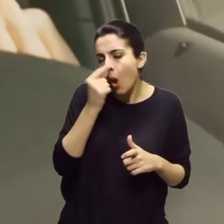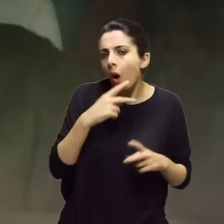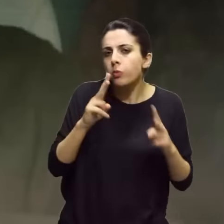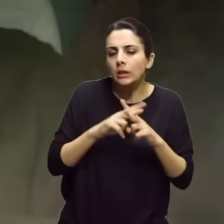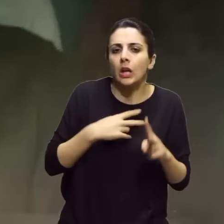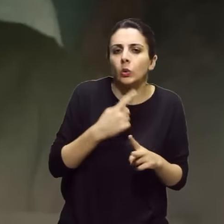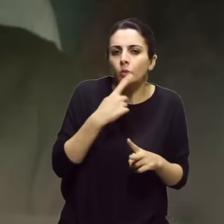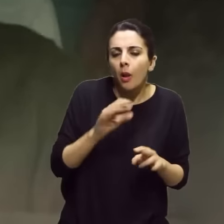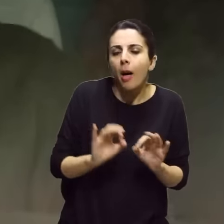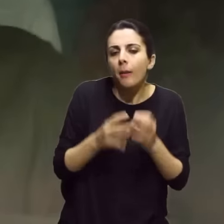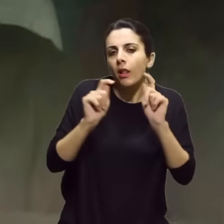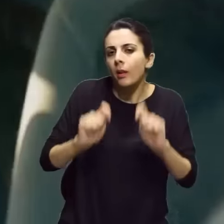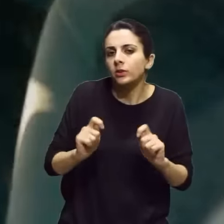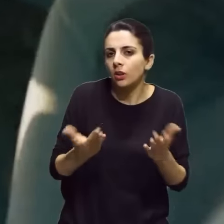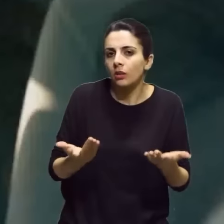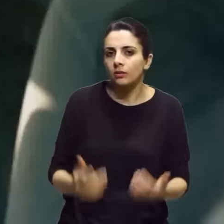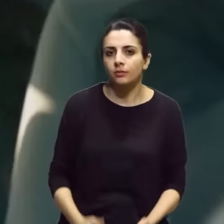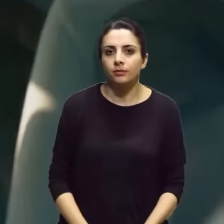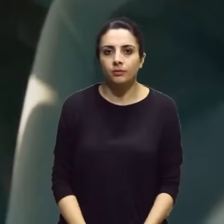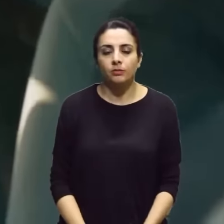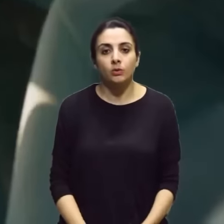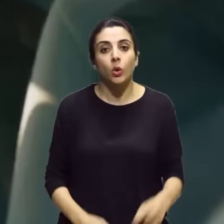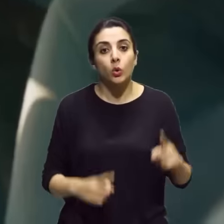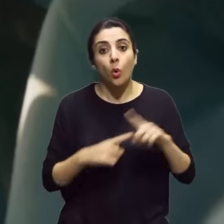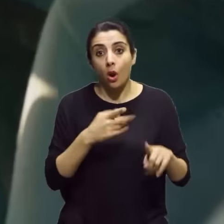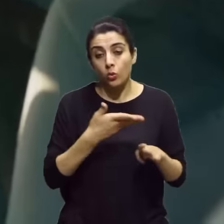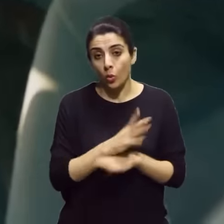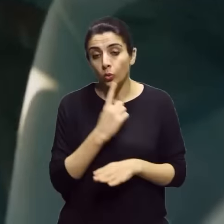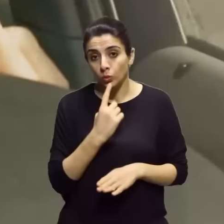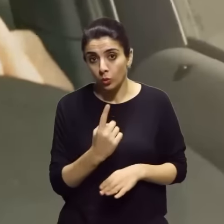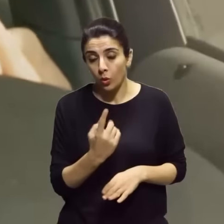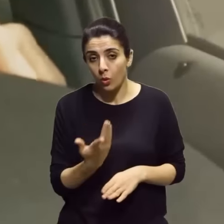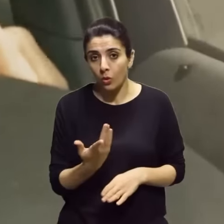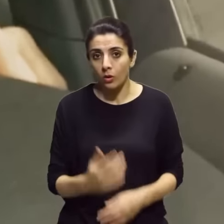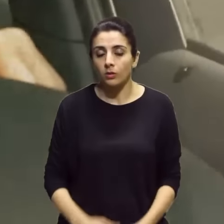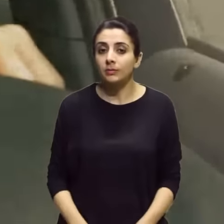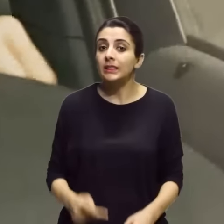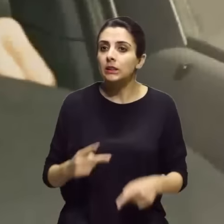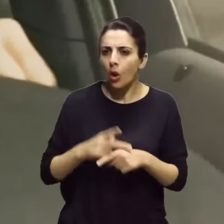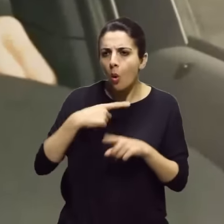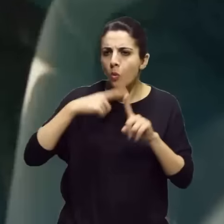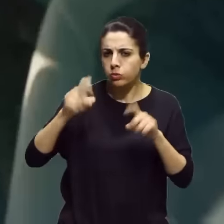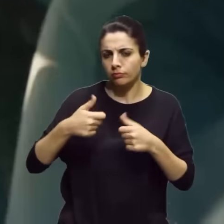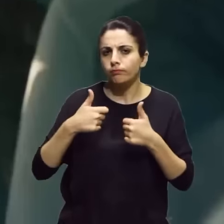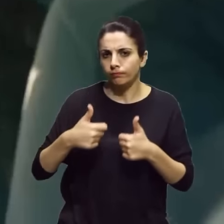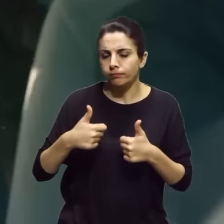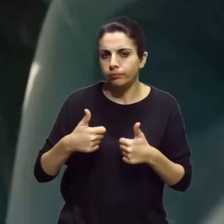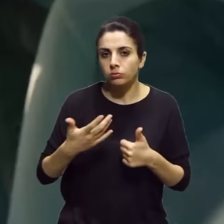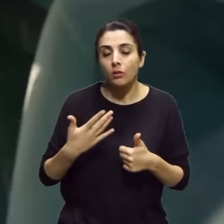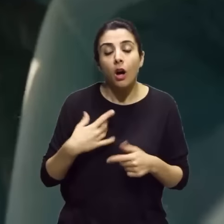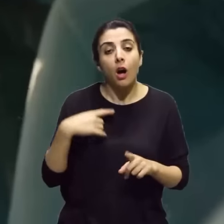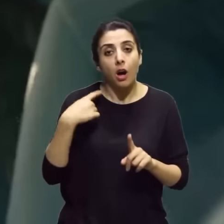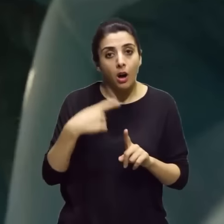Polislere söyleyeceğiz. Halledecekler. Tolga doğru söylüyor. Zeyno'yu bulacağız.